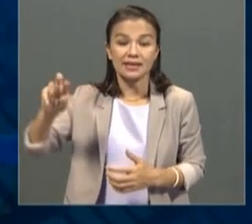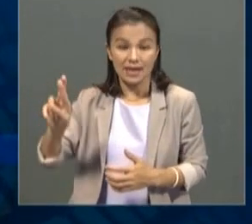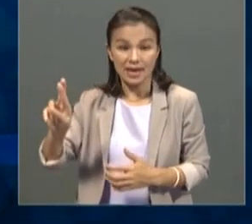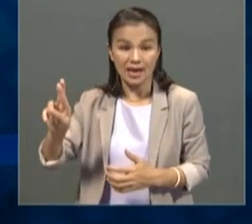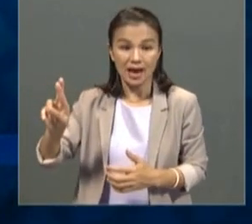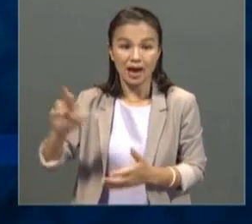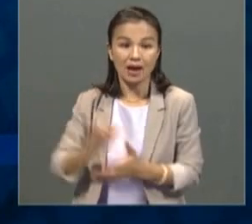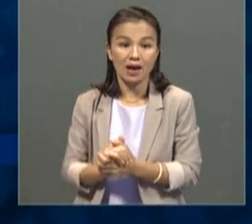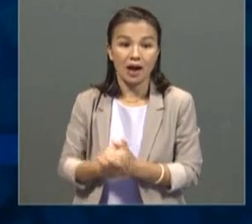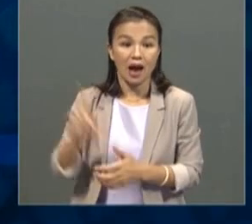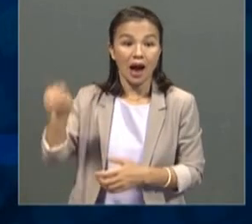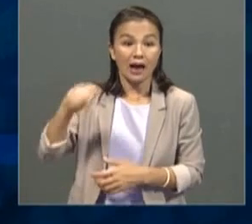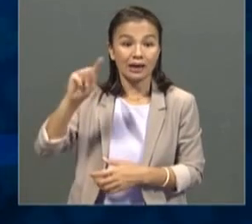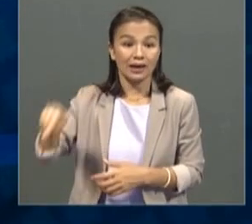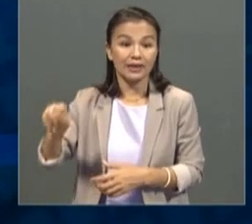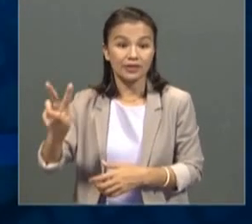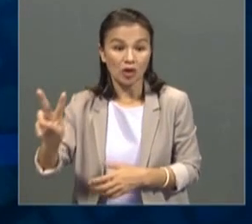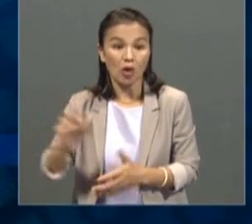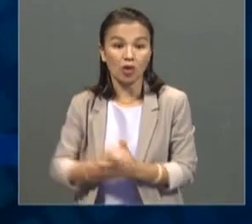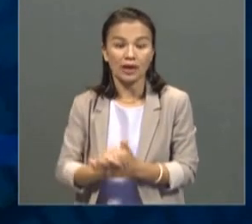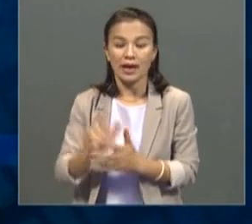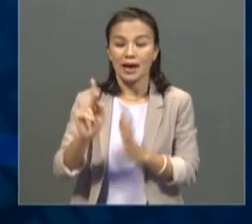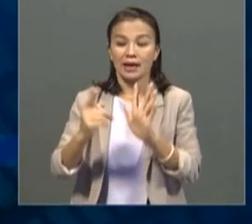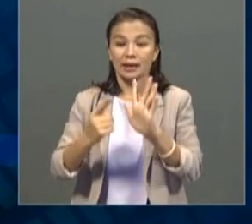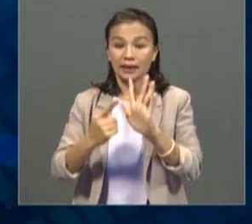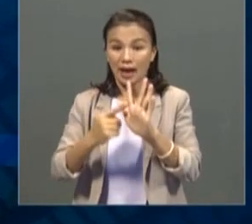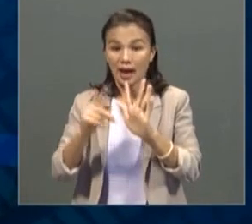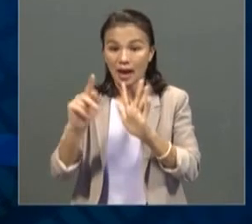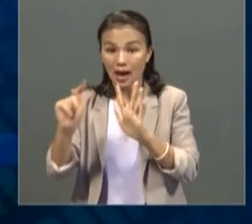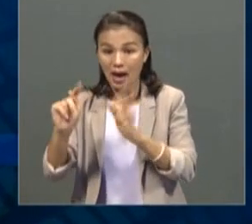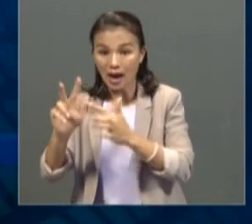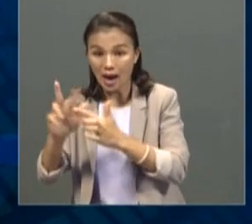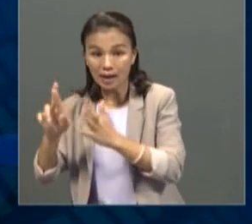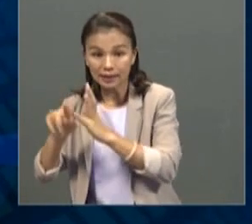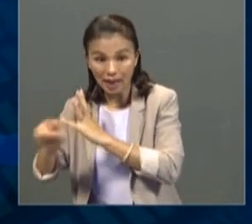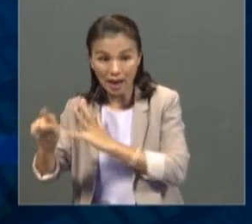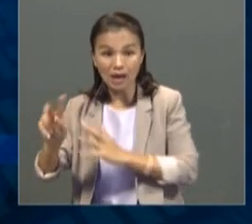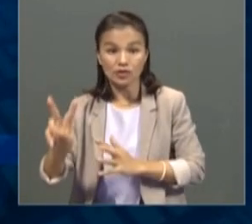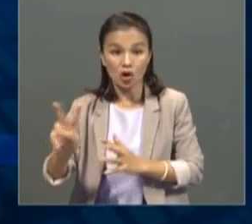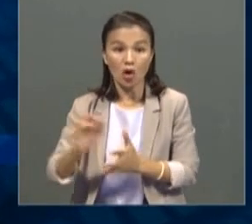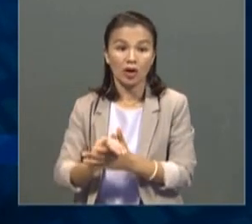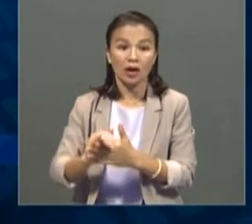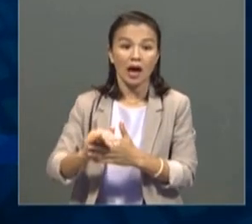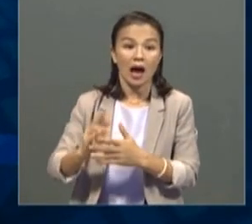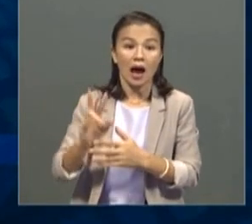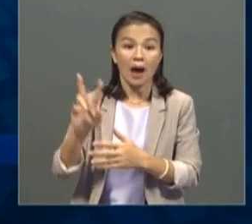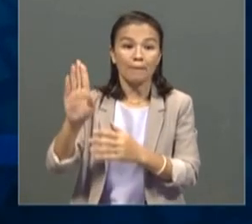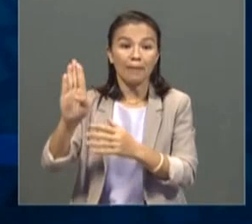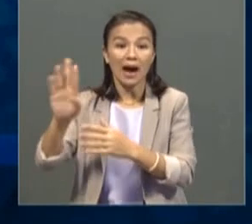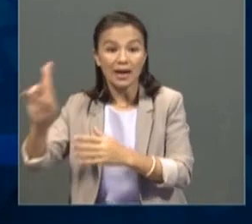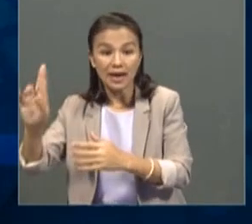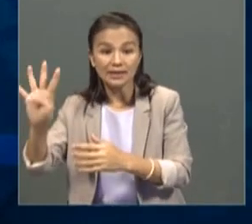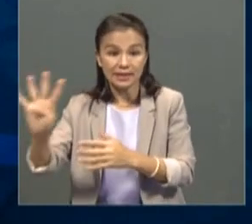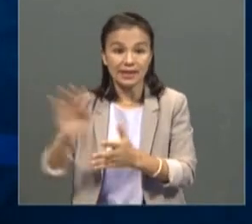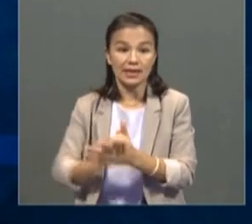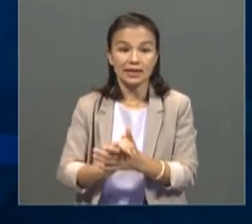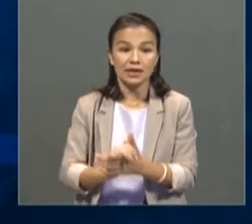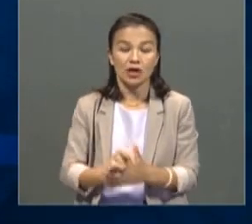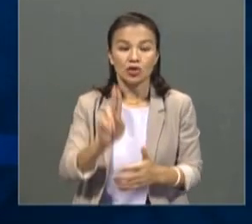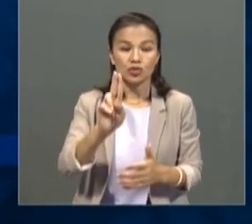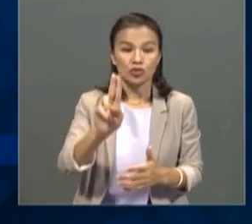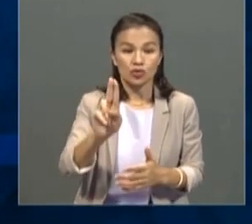တယ် UK က2ယောက်လာတယ် Qatar 2ယောက်လာတယ် Bahrain က2ယောက် Arab က2ယောက်လာ